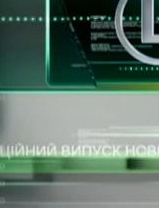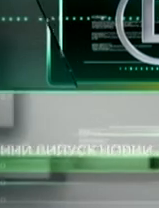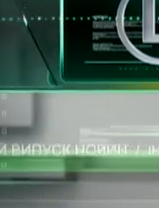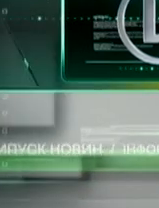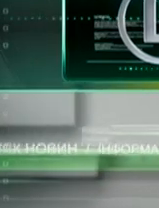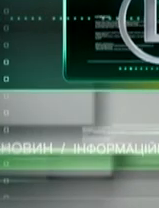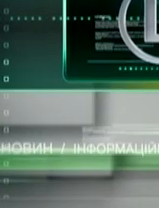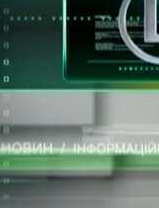Субтитрувальниця Оля Шор